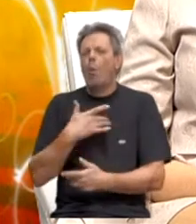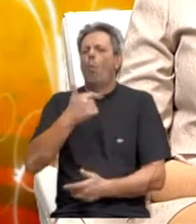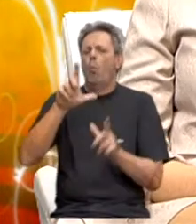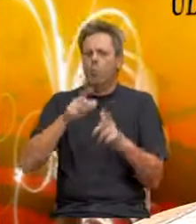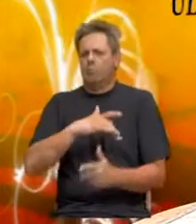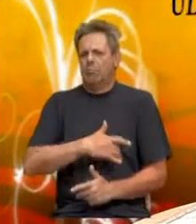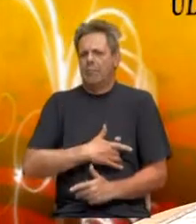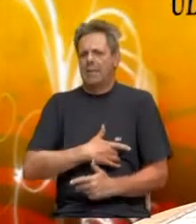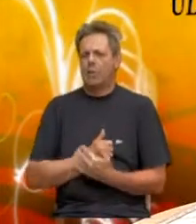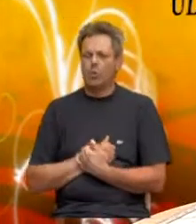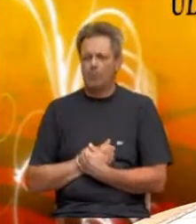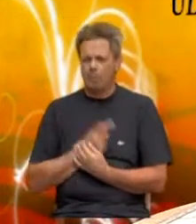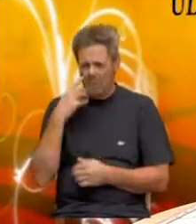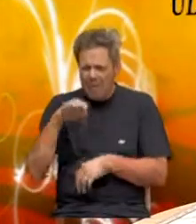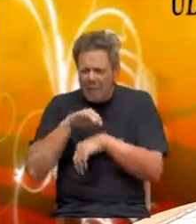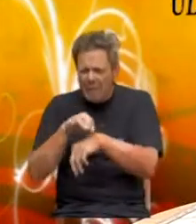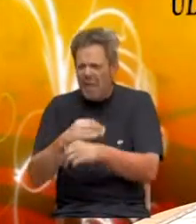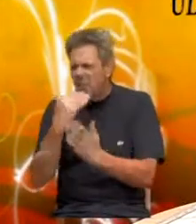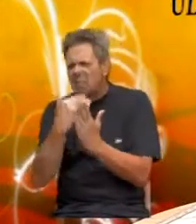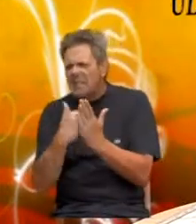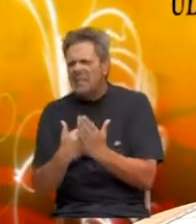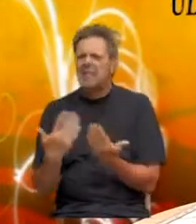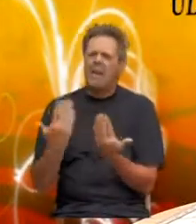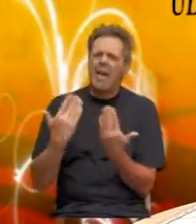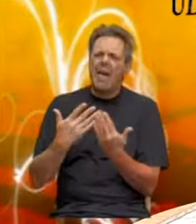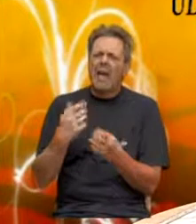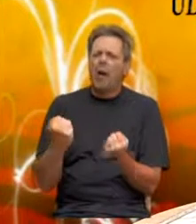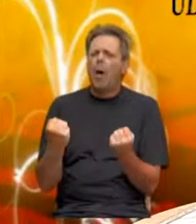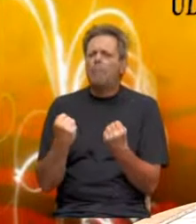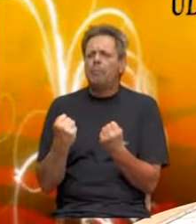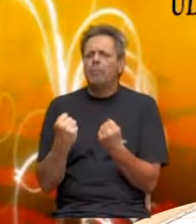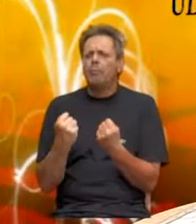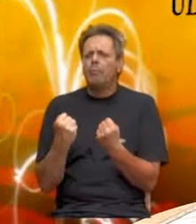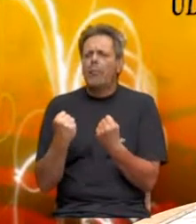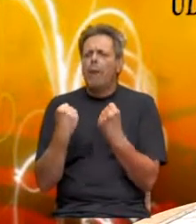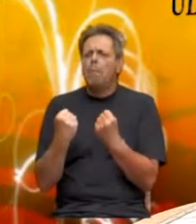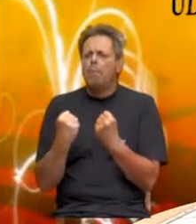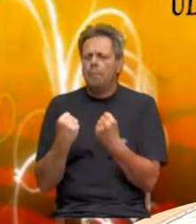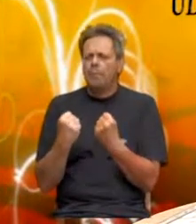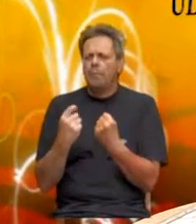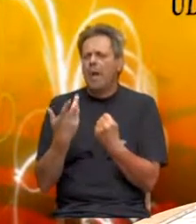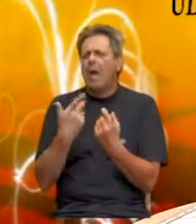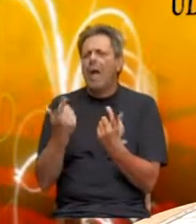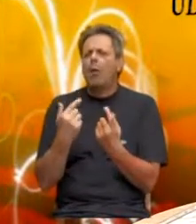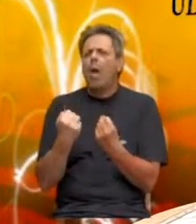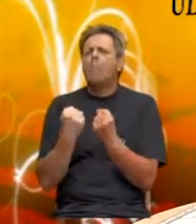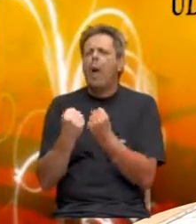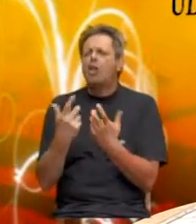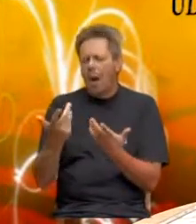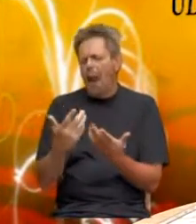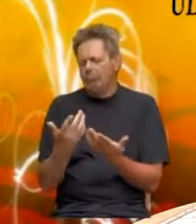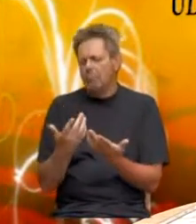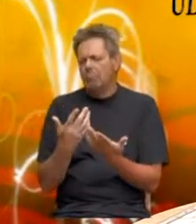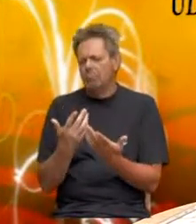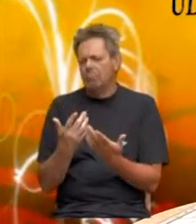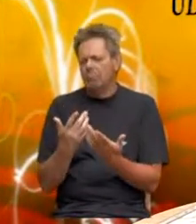Da li imate neke evidencije ili statistike kako je pojačana djelotvornost te intervencije kad se poštuje? Znači,